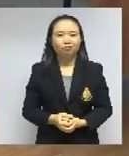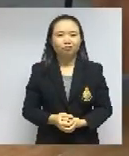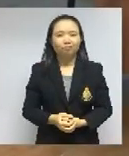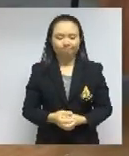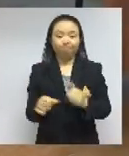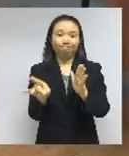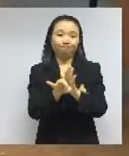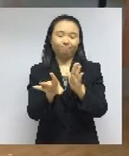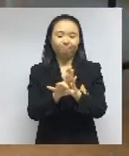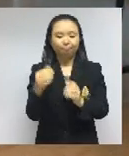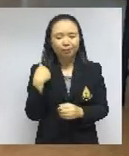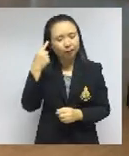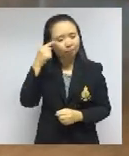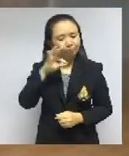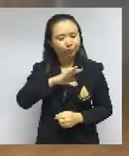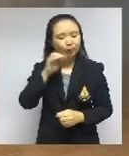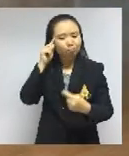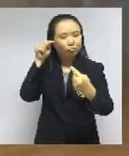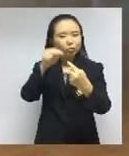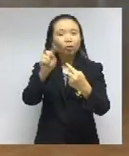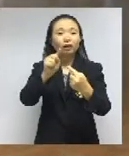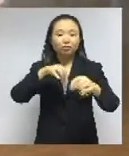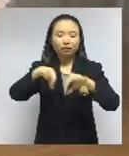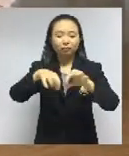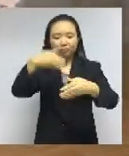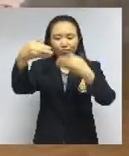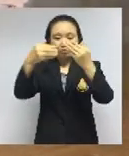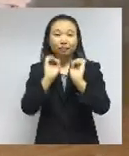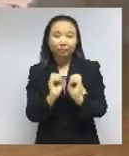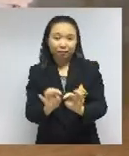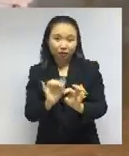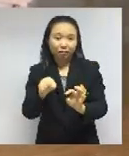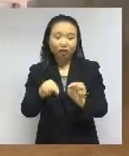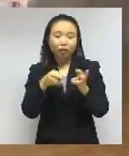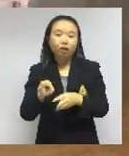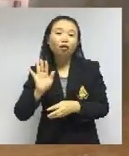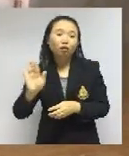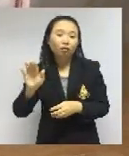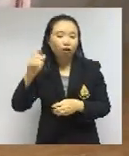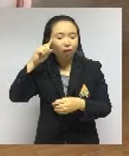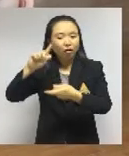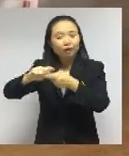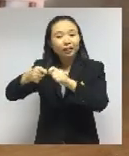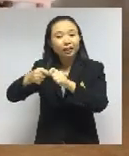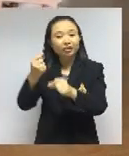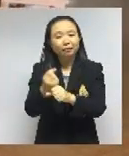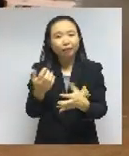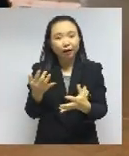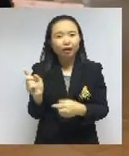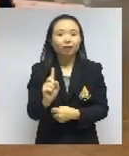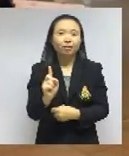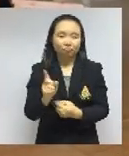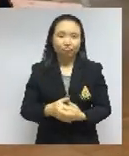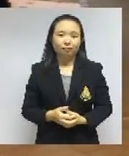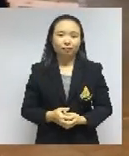ะ ท้ายนี้ความคาดหวังในการจัดกิจกรรมการเรียนการสอนแนวการสอนเด็กออทิสติก